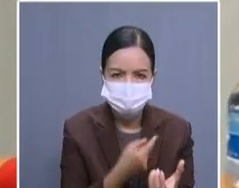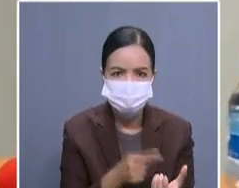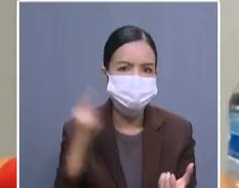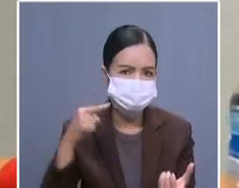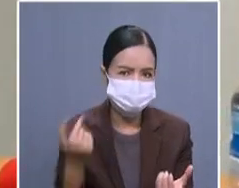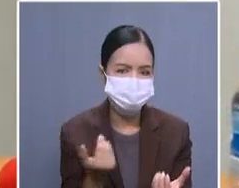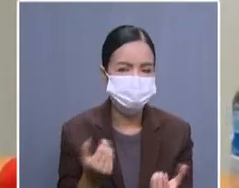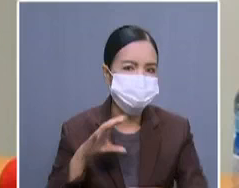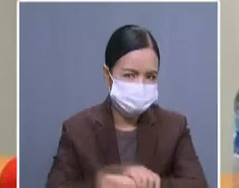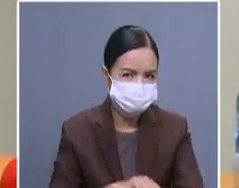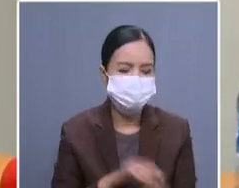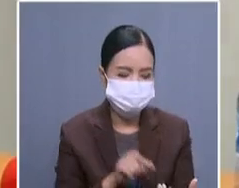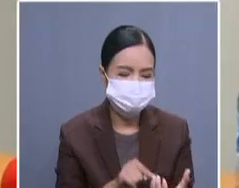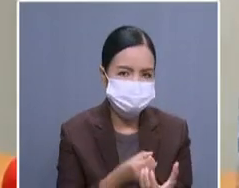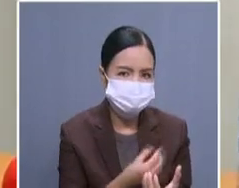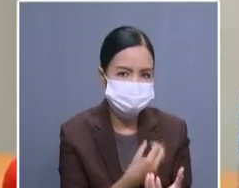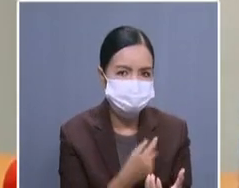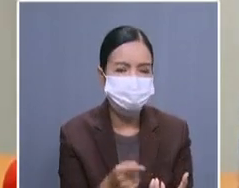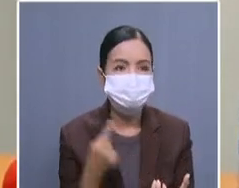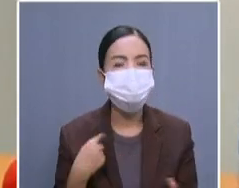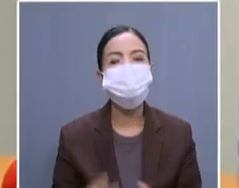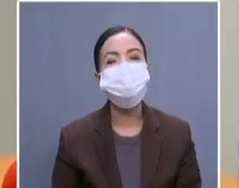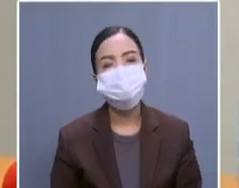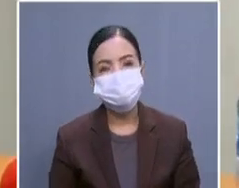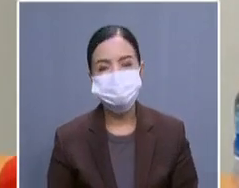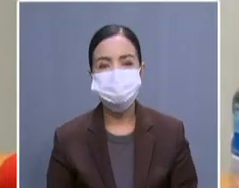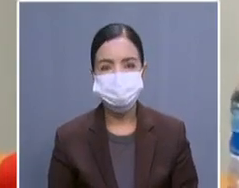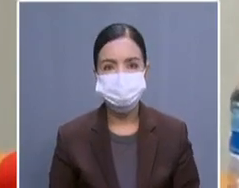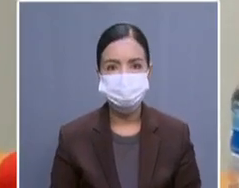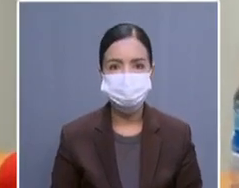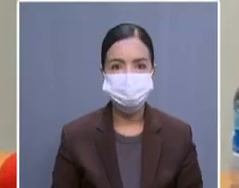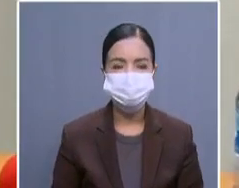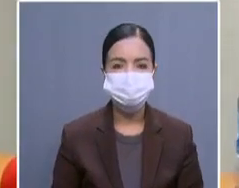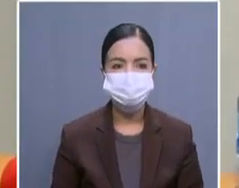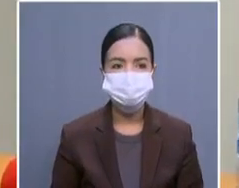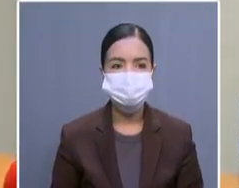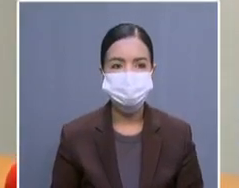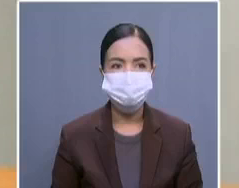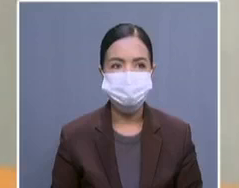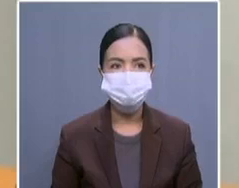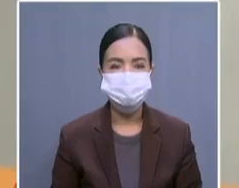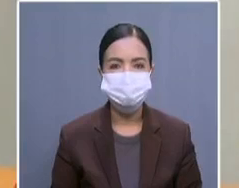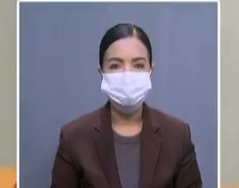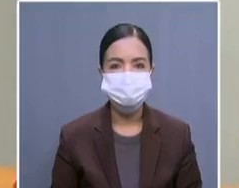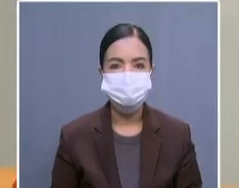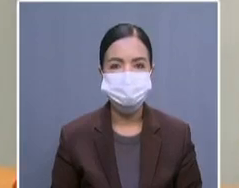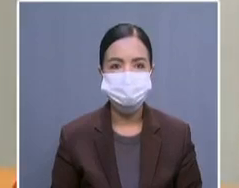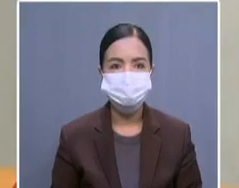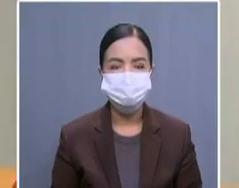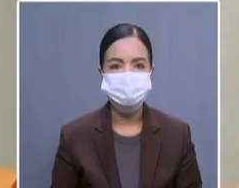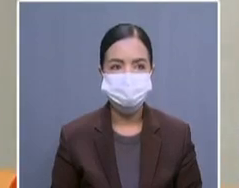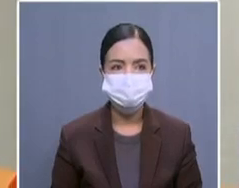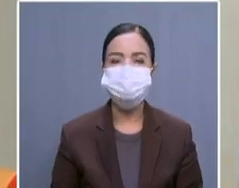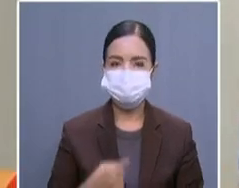องตัวลายที่เขาส่งนะครับอะไรก็ดีครับทางผมเองก็